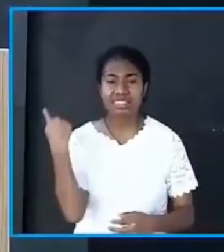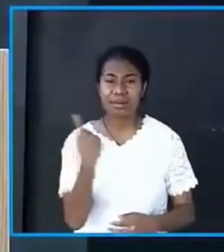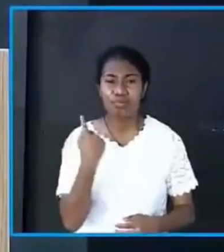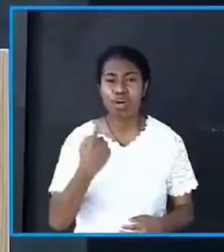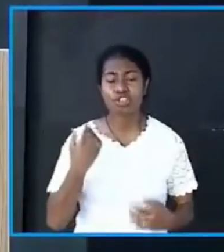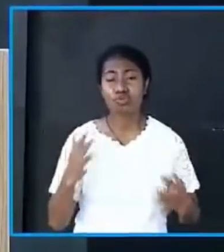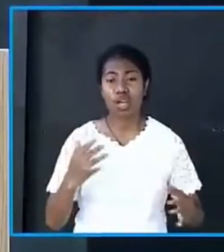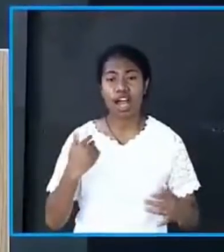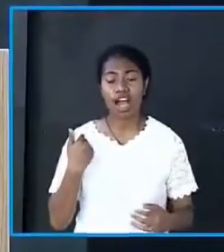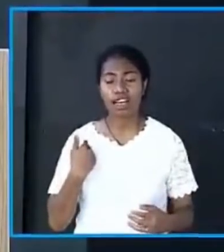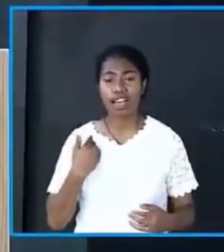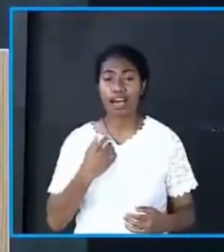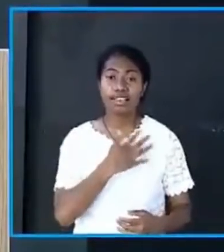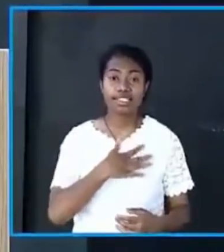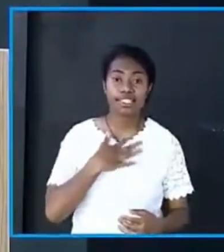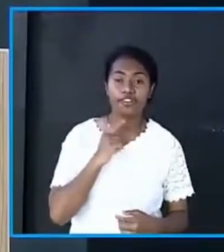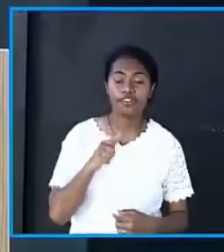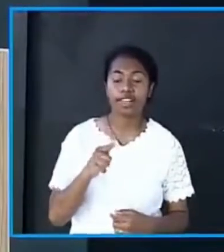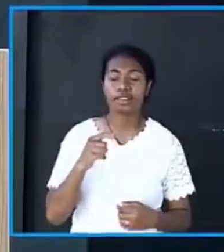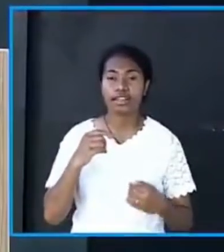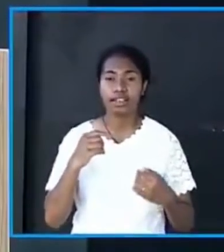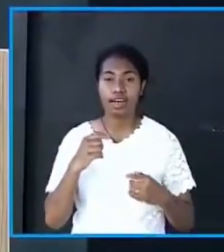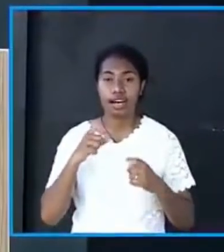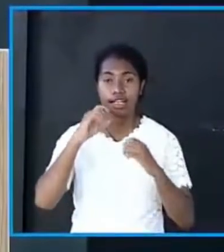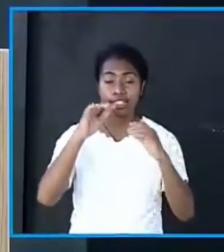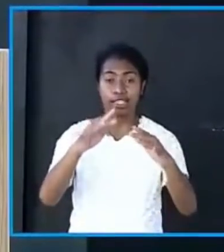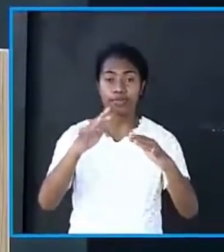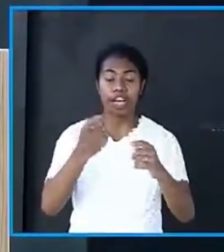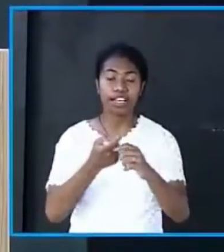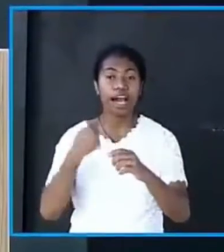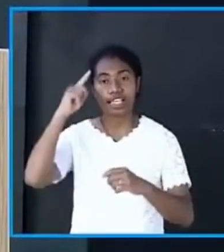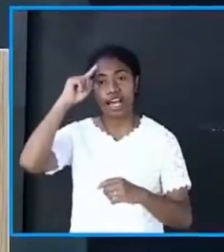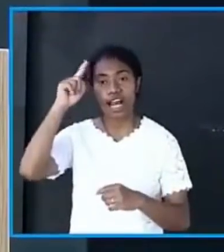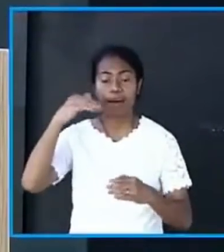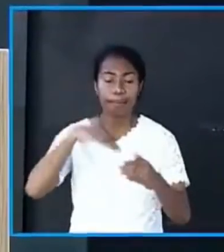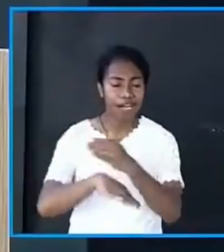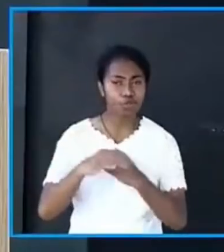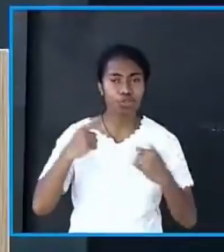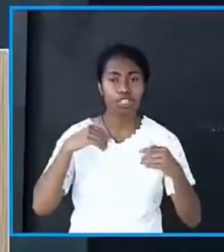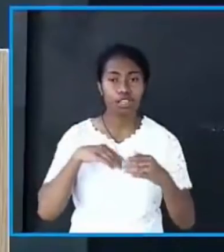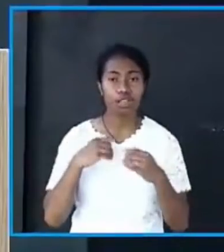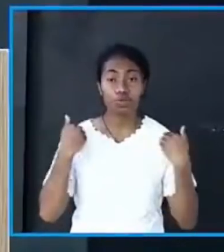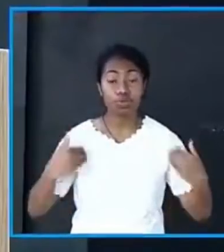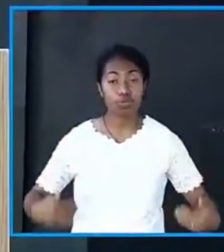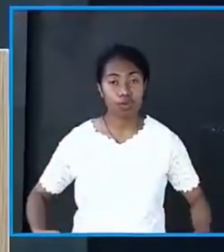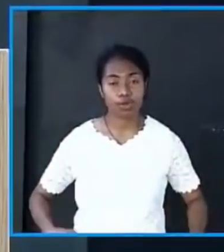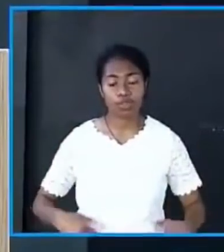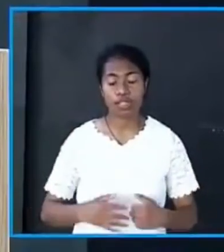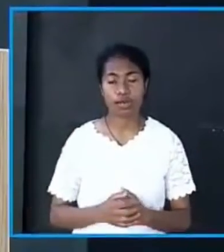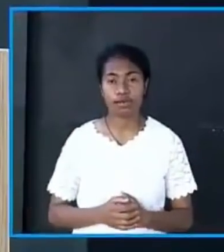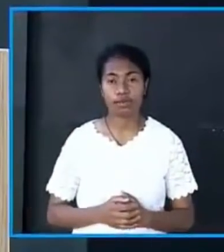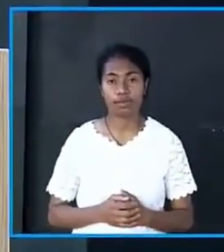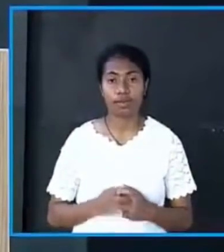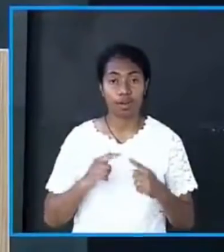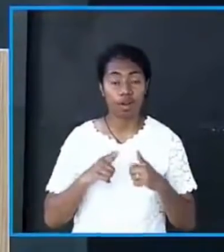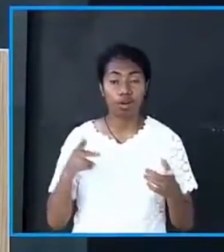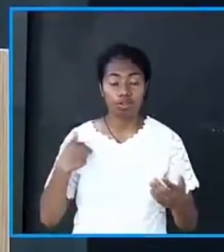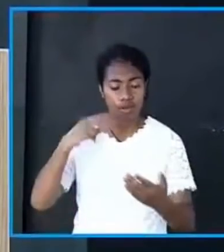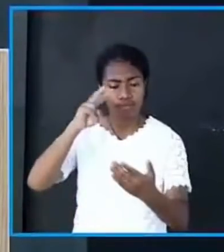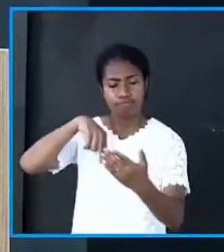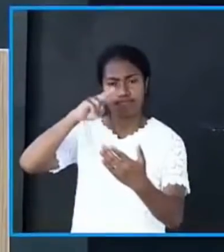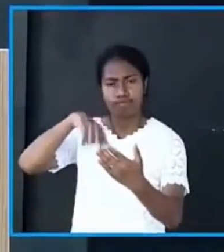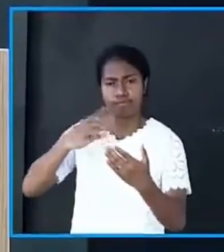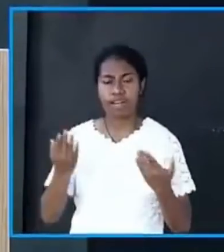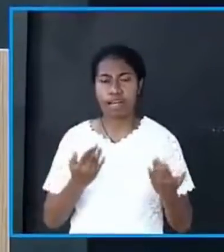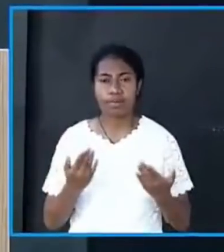hasil gambar dan rupa Allah masuk ke dalam dirinya Hai kalau kita mengamati Bagaimana